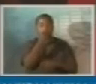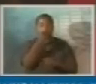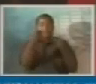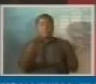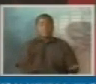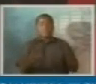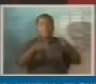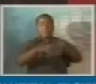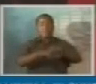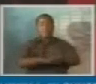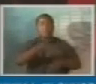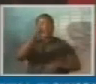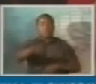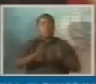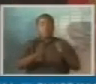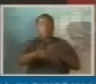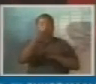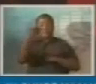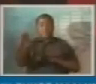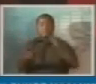kafa ndio mnakuja. Tuko Mwalimu wengine hapa.